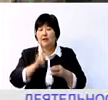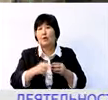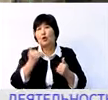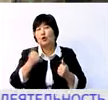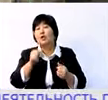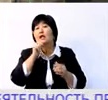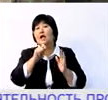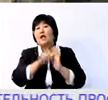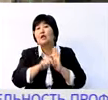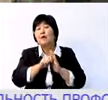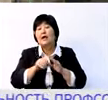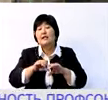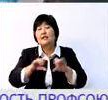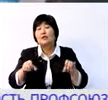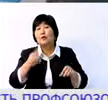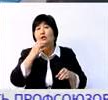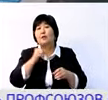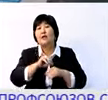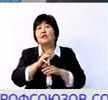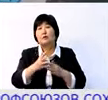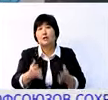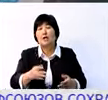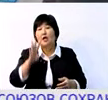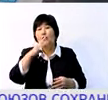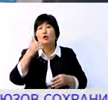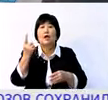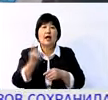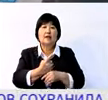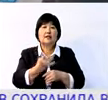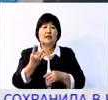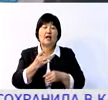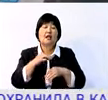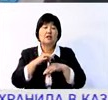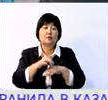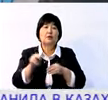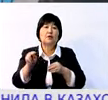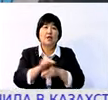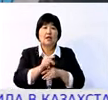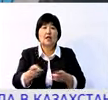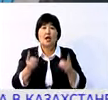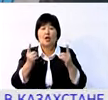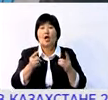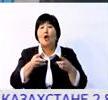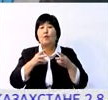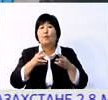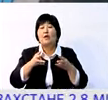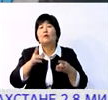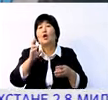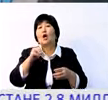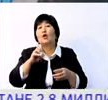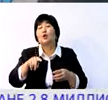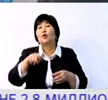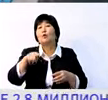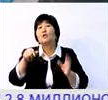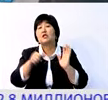Идет испытание системы теплоснабжения. 4 года один раз проводится капитальный ремонт. Паровой котел, станционный номер